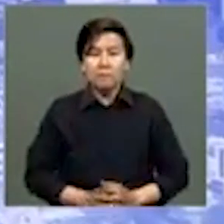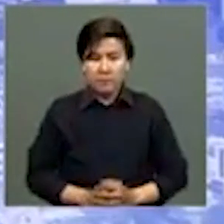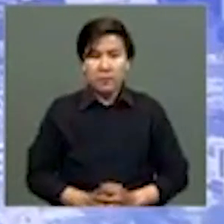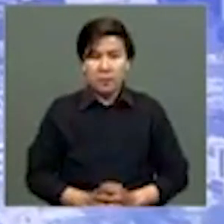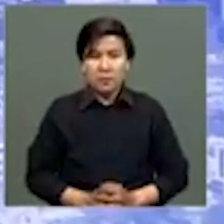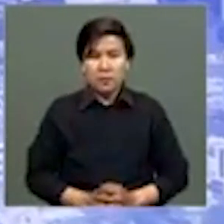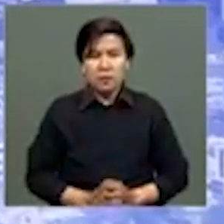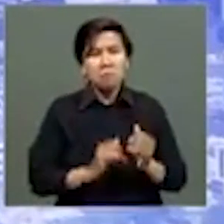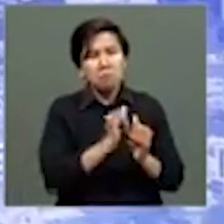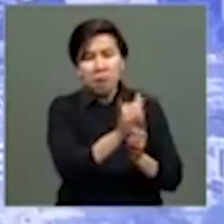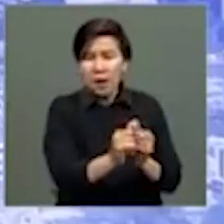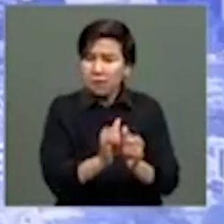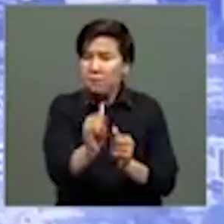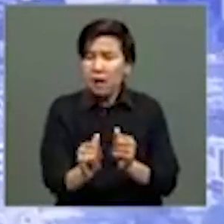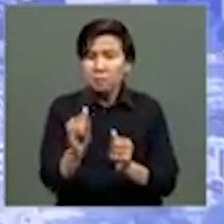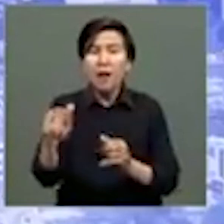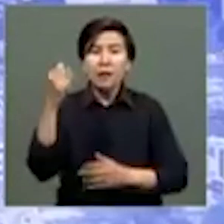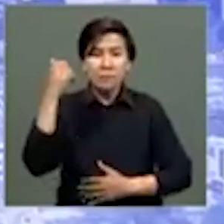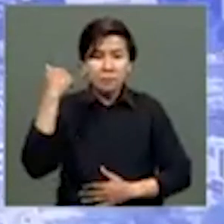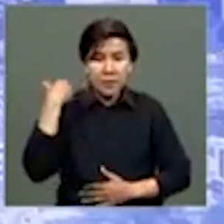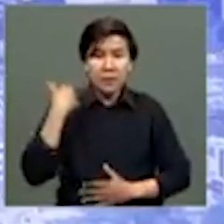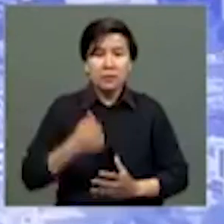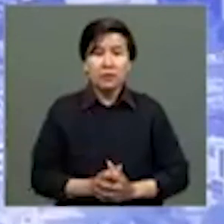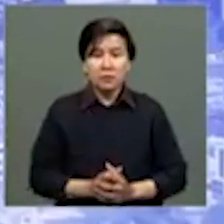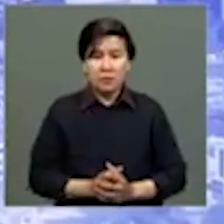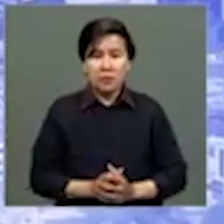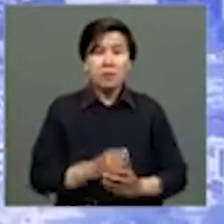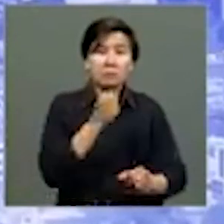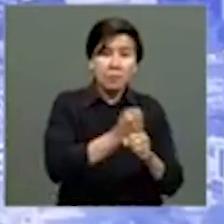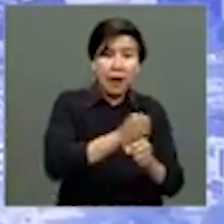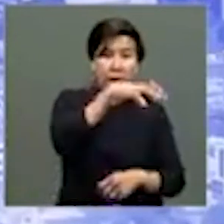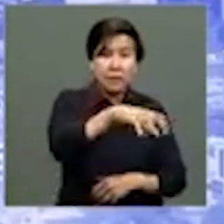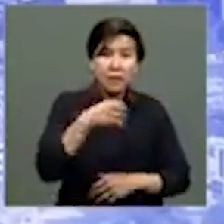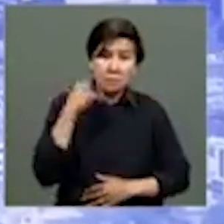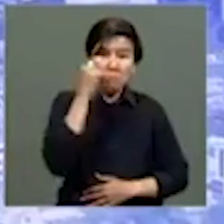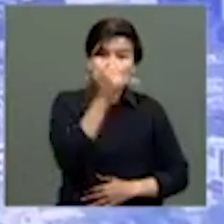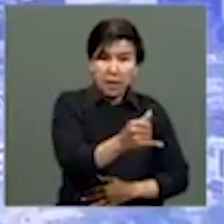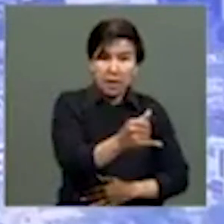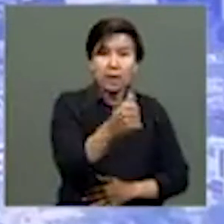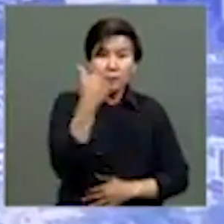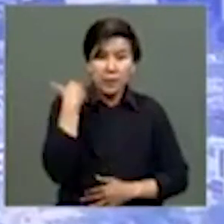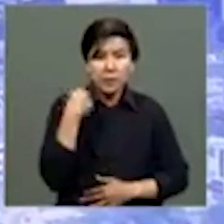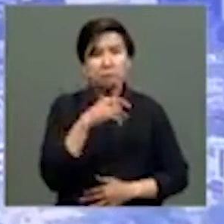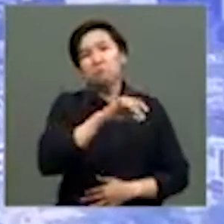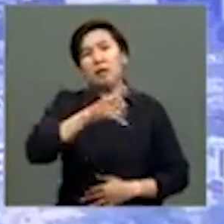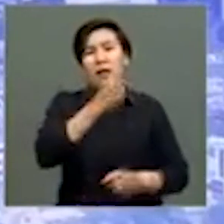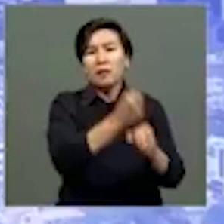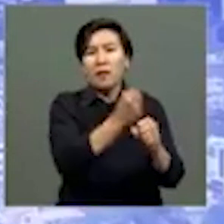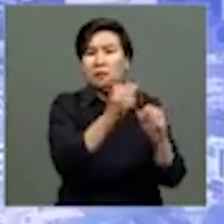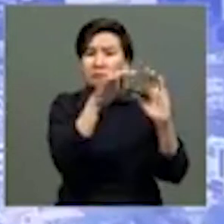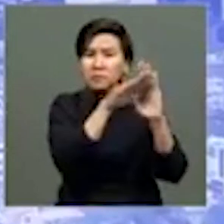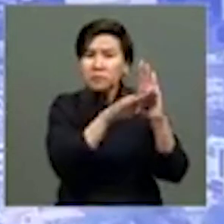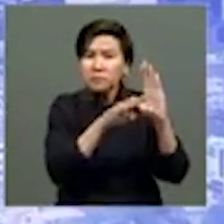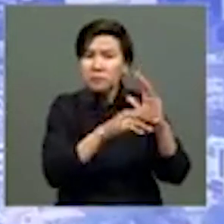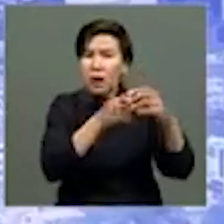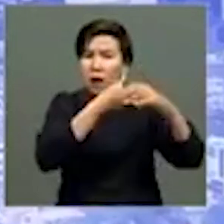ไปไหนมาไหนตามปกติหลายคนยังไปสถานที่ทำงานนะคะเพราะว่าสถานที่ทำงานเองก็อาจจะไม่ได้มีมาตรการคัดก